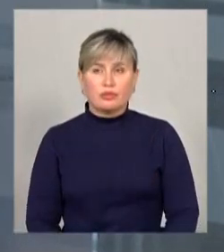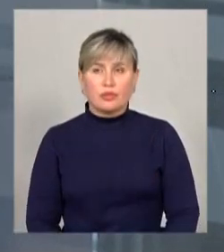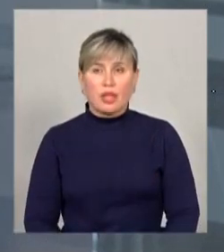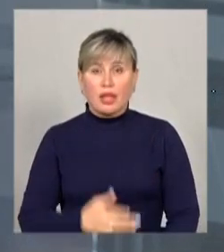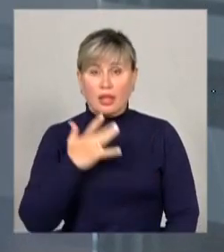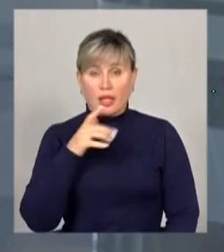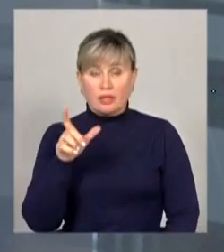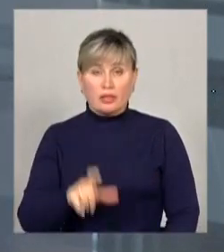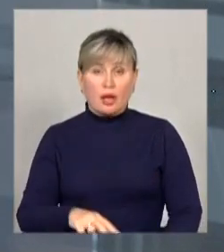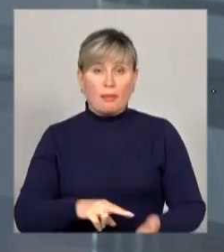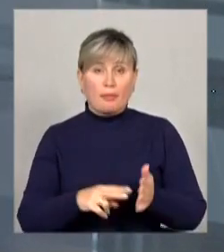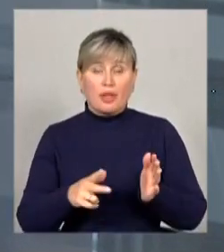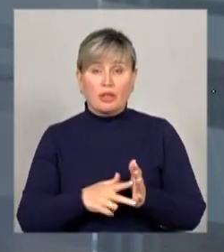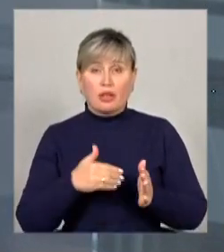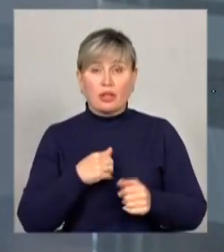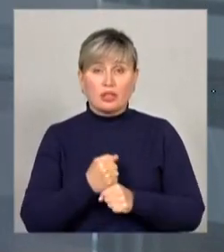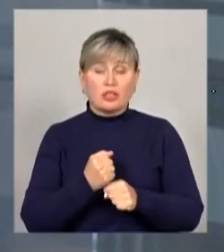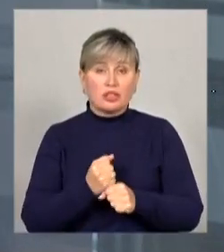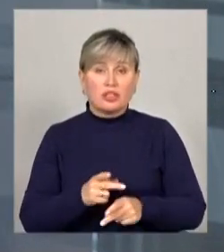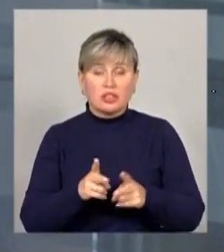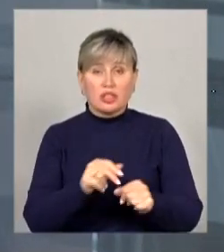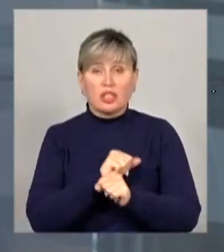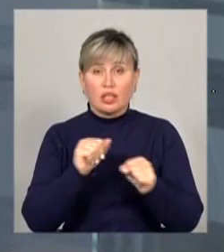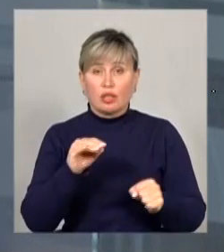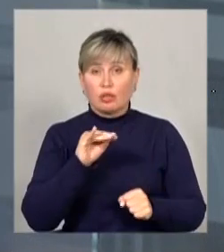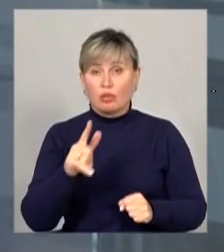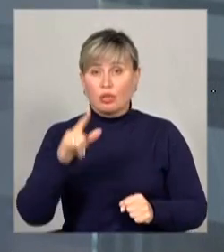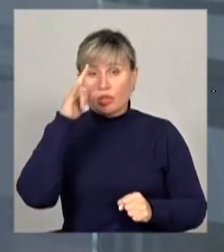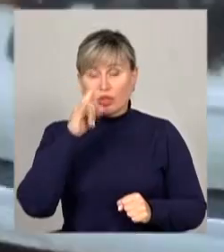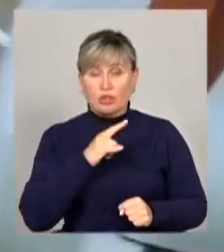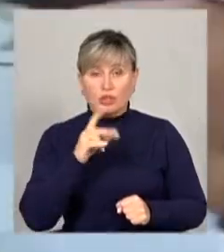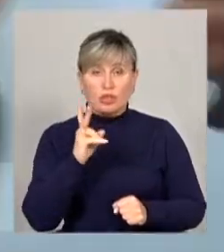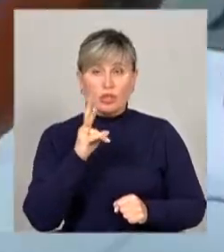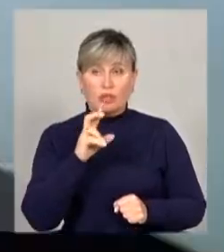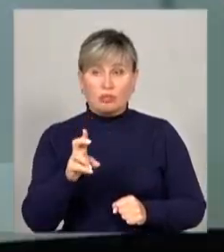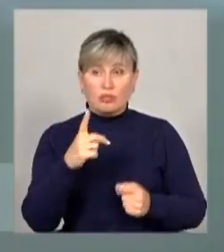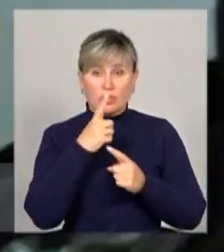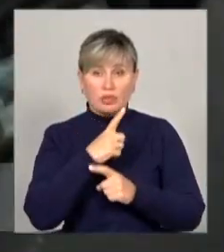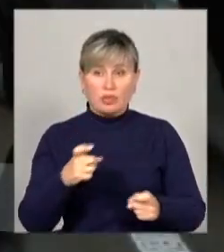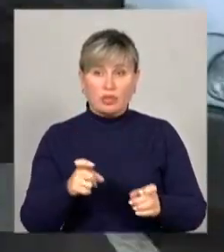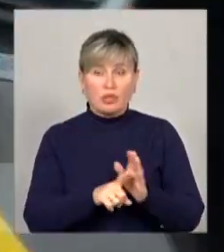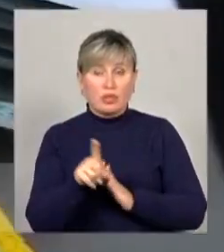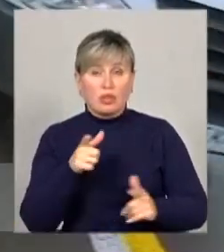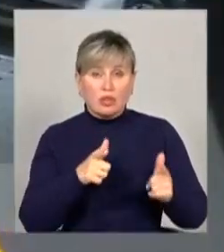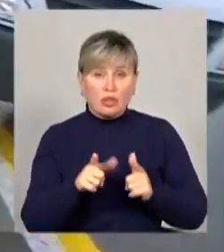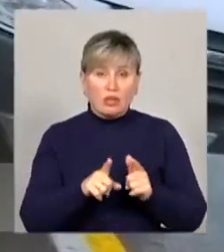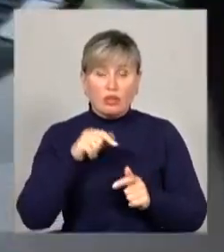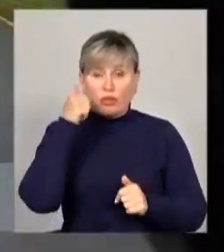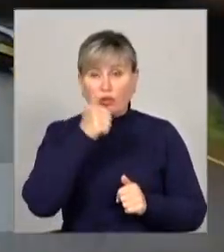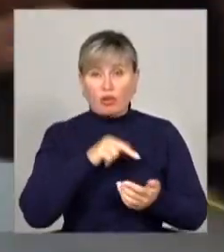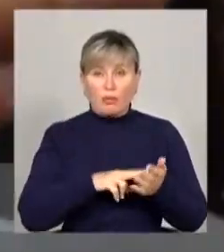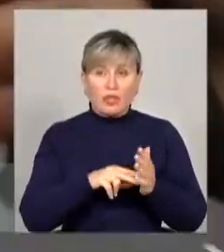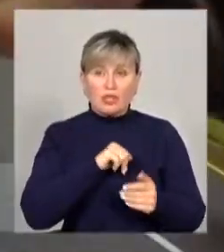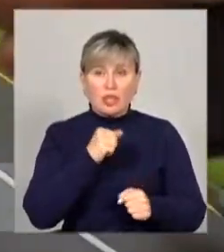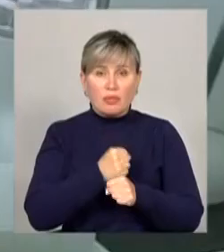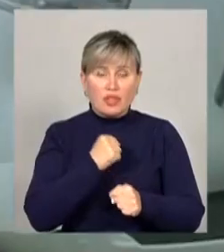Иностранец планировал совершить теракт на юге Казахстана. Как сообщили в КНБ, к своей преступной цели он готовился с начала года и планировал использовать